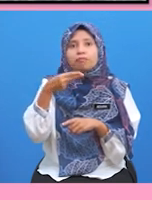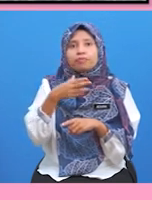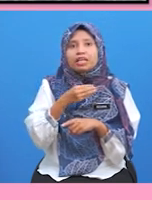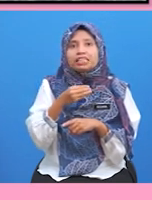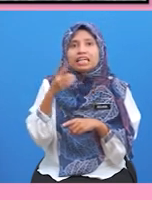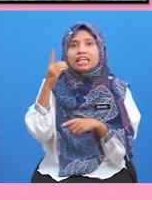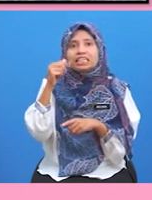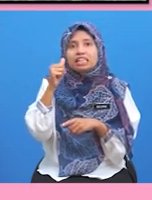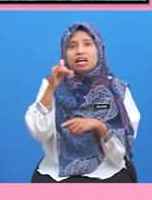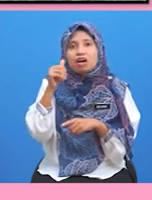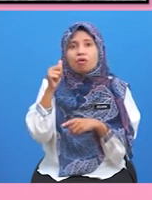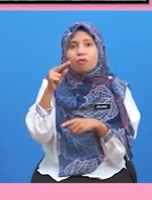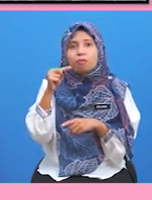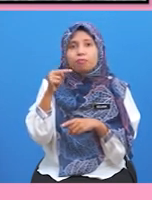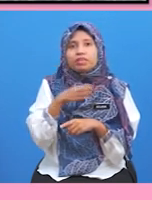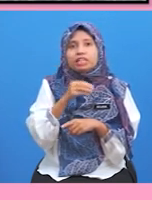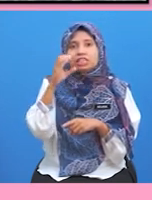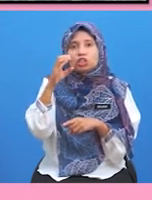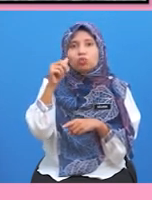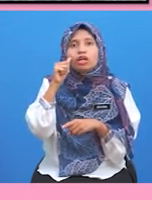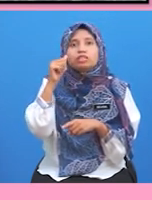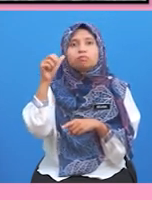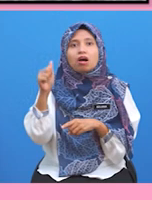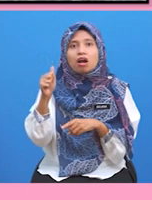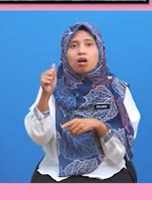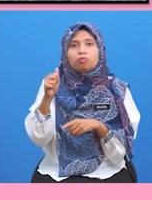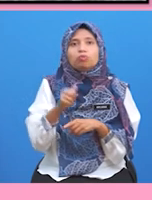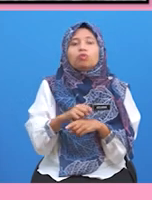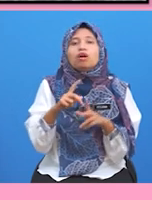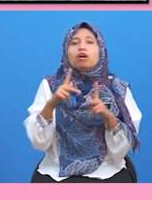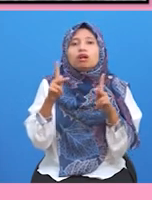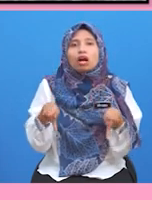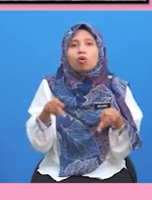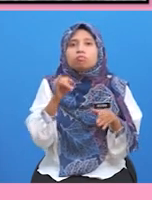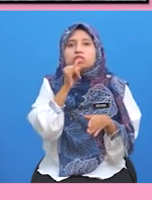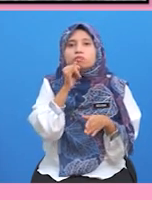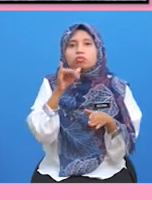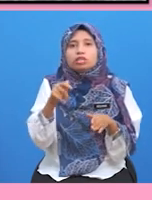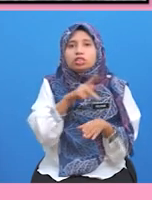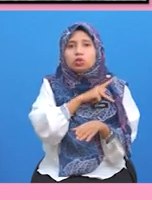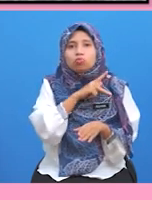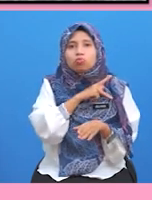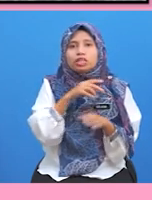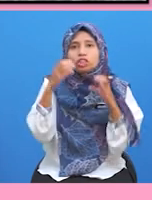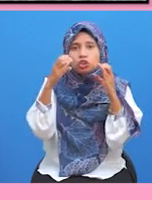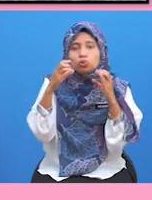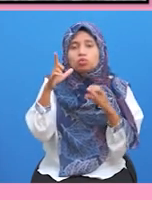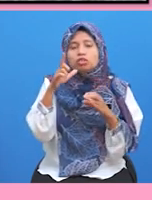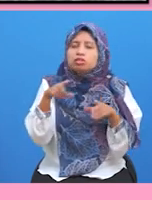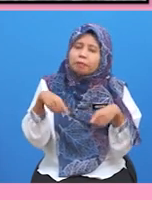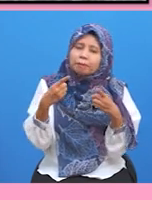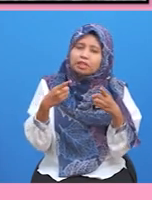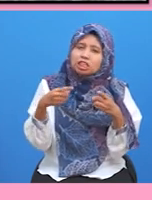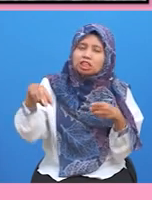Ajibah Abul. Kaum ibu yang diketuai oleh Cikgu Lily Erbewin telah pergi ke rumah panjang